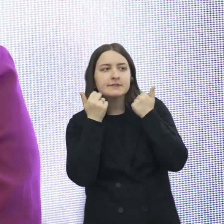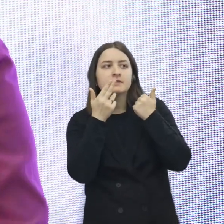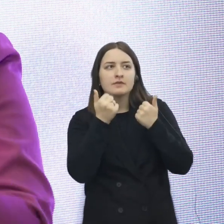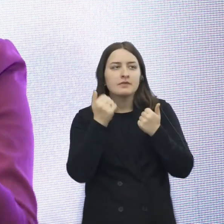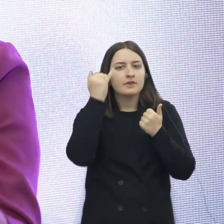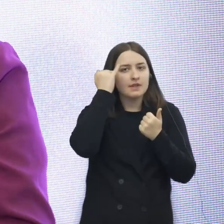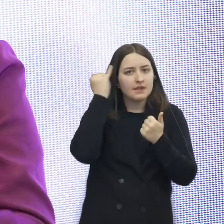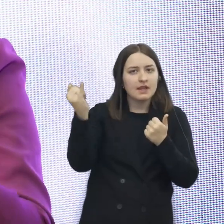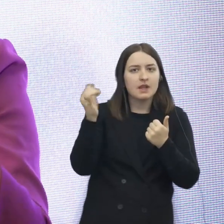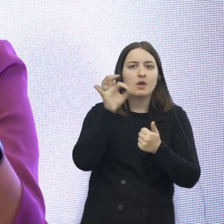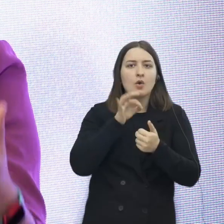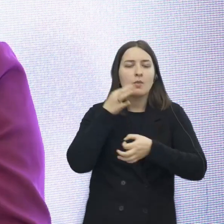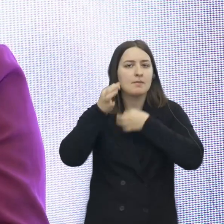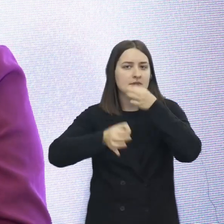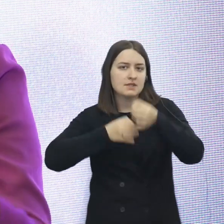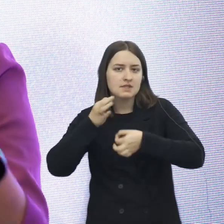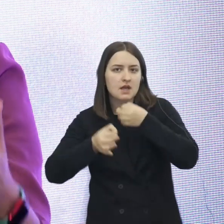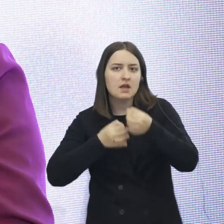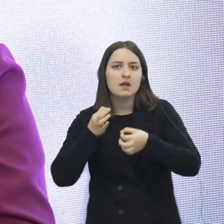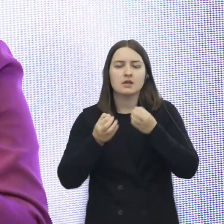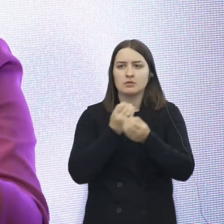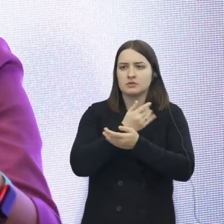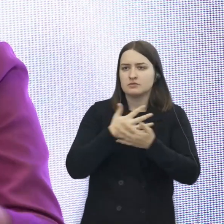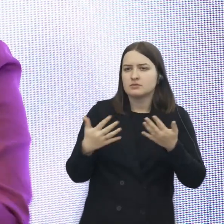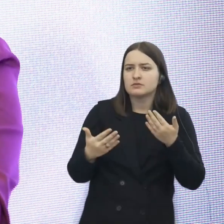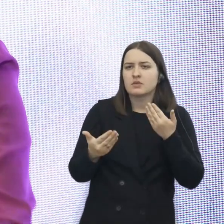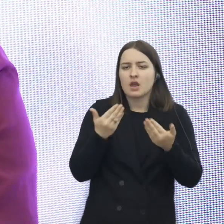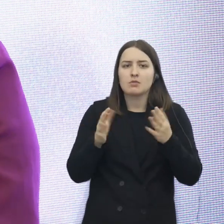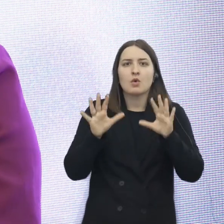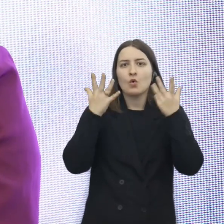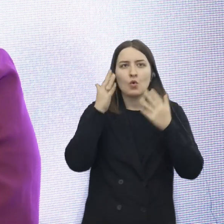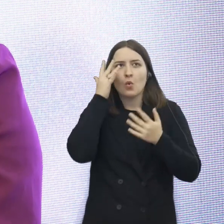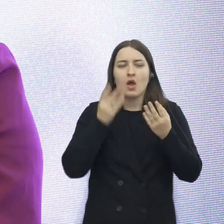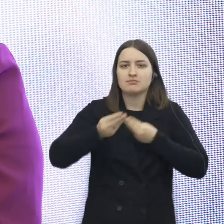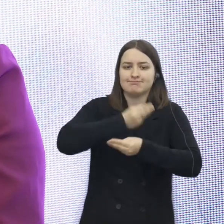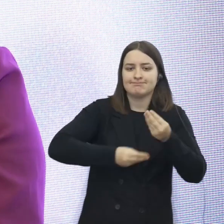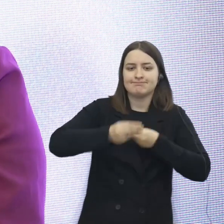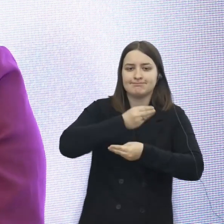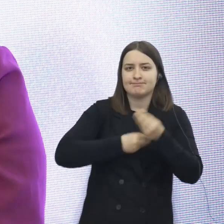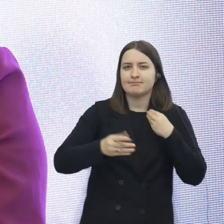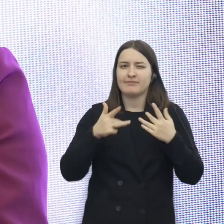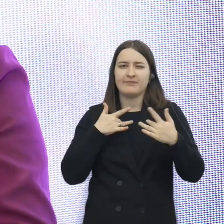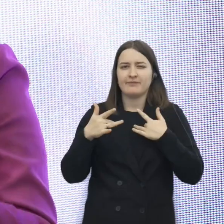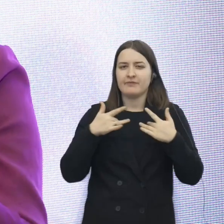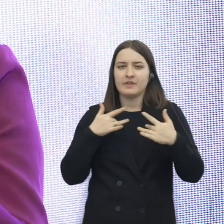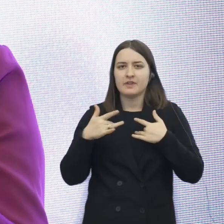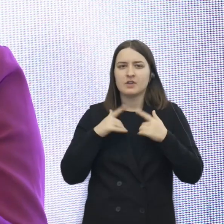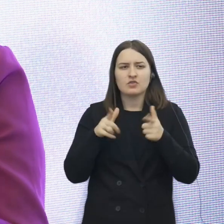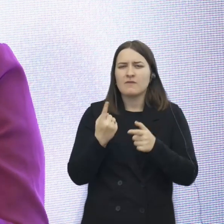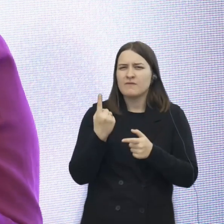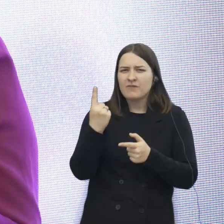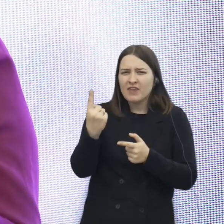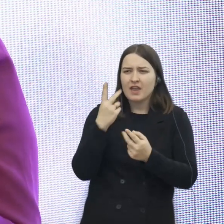nežinau, pasisakymam arba kažkokiem pasidalinimam ir panašiai. Tai to vieno kažkokio tai